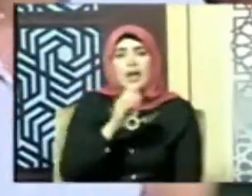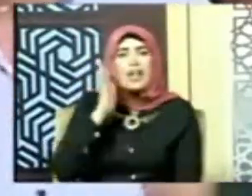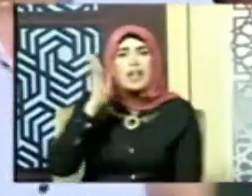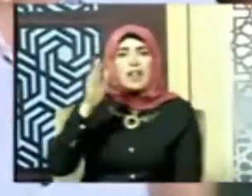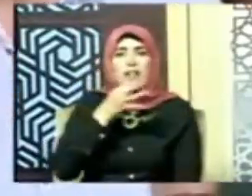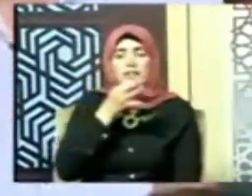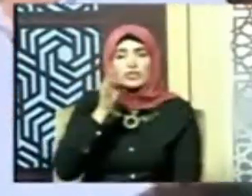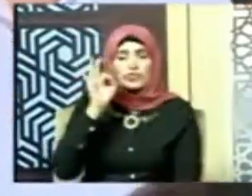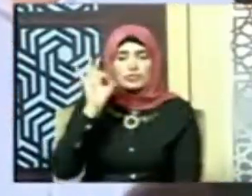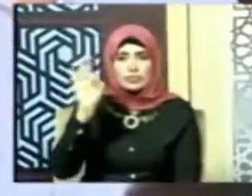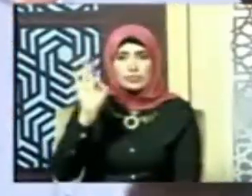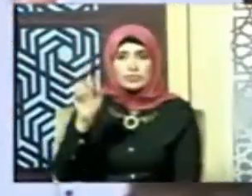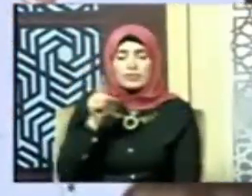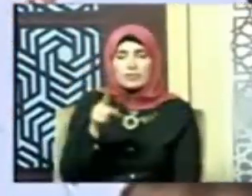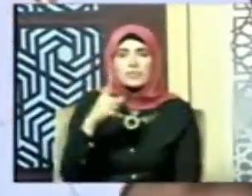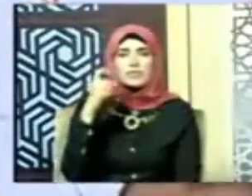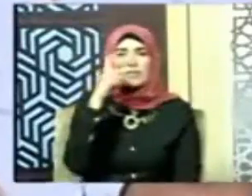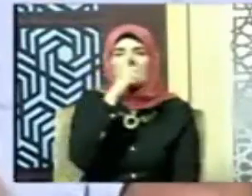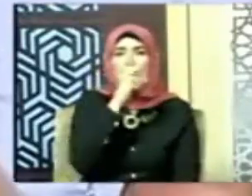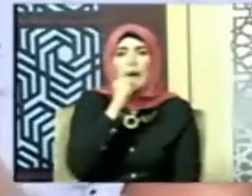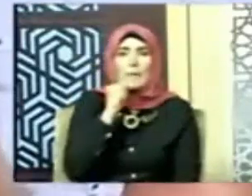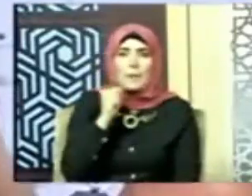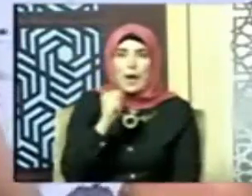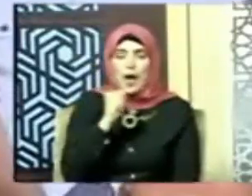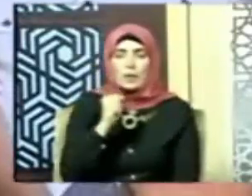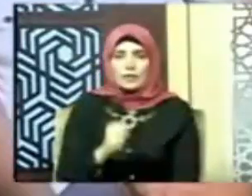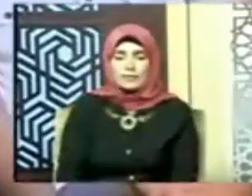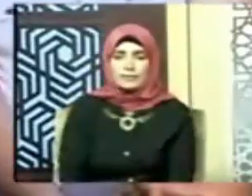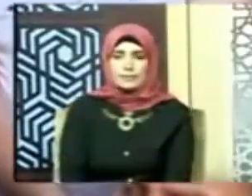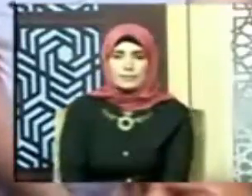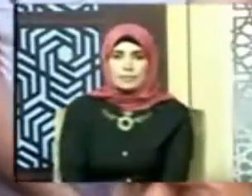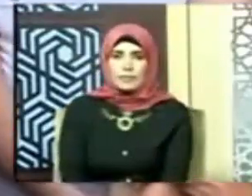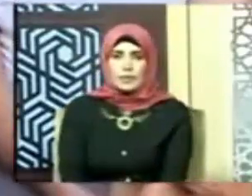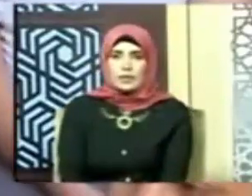تطاولوا عليها بأشد ما يصيب الإنسان.